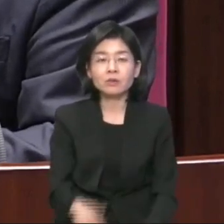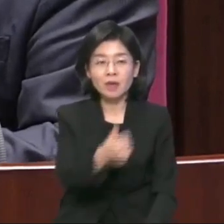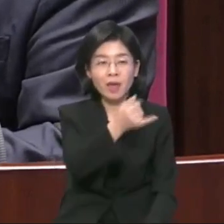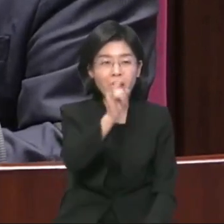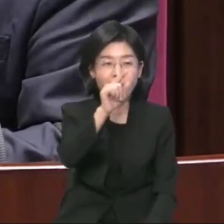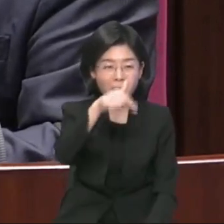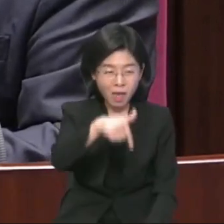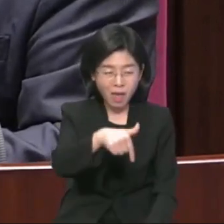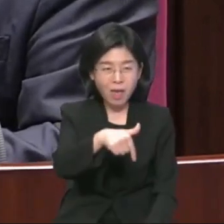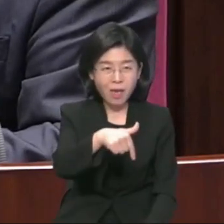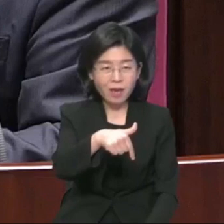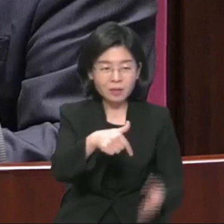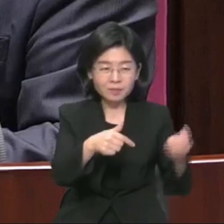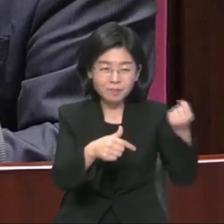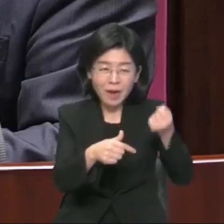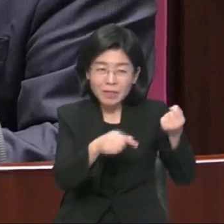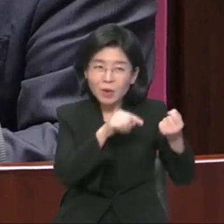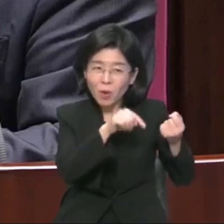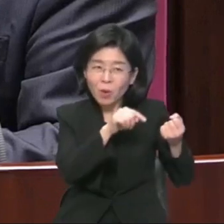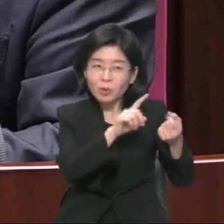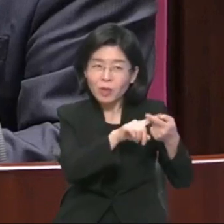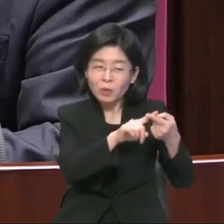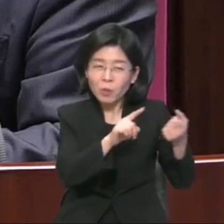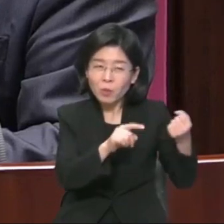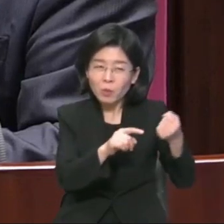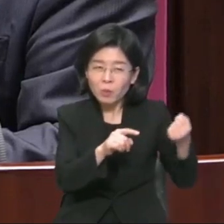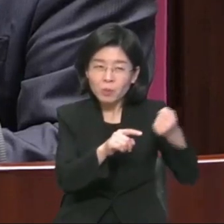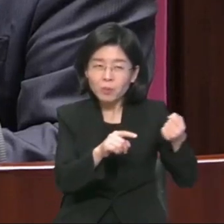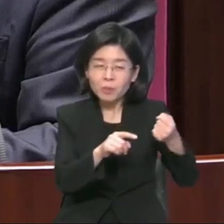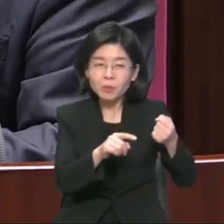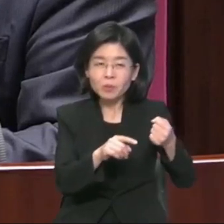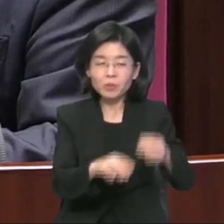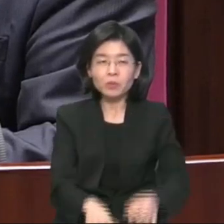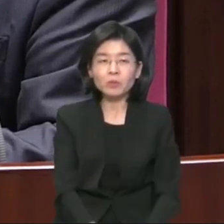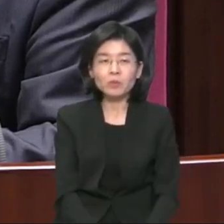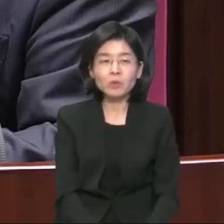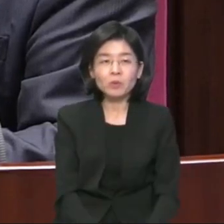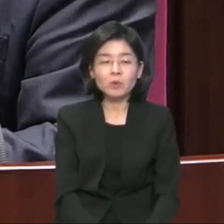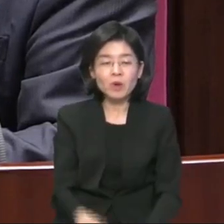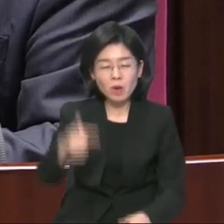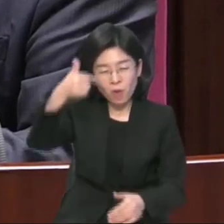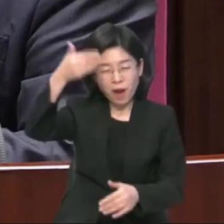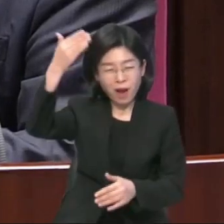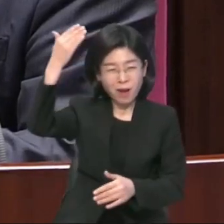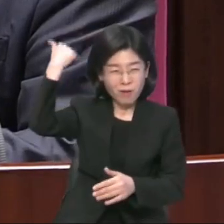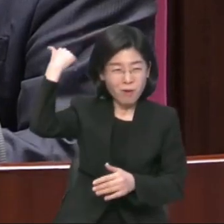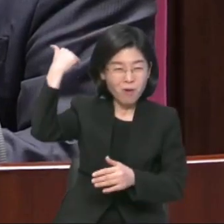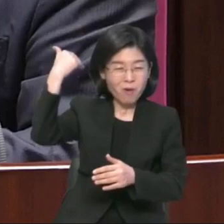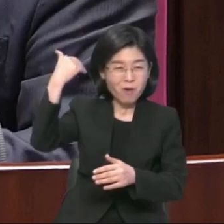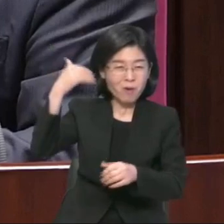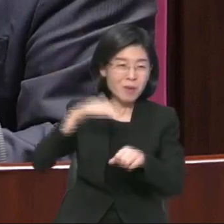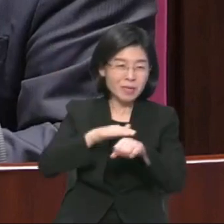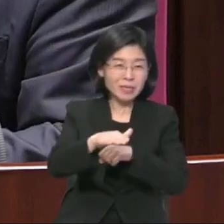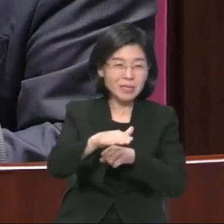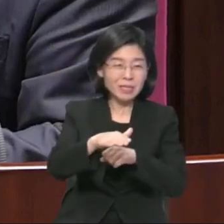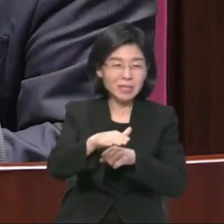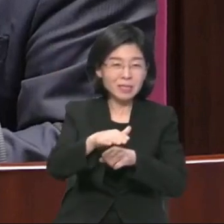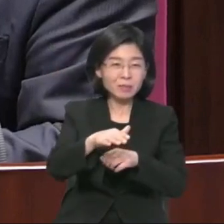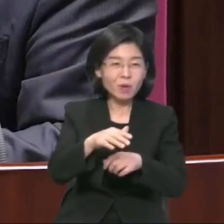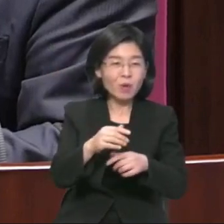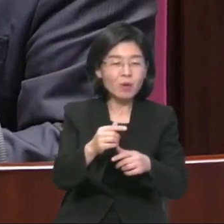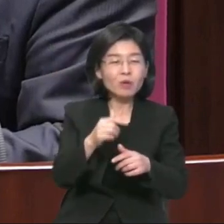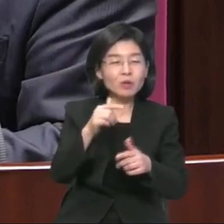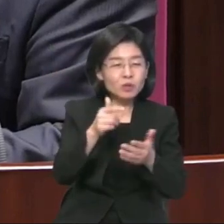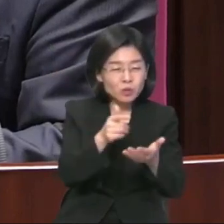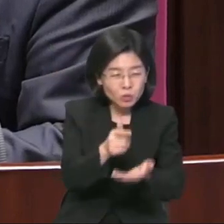그들의 핵 억제력과 또 재래식 전력의 어떤 현대화를 통한